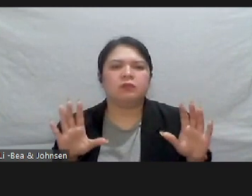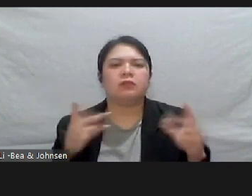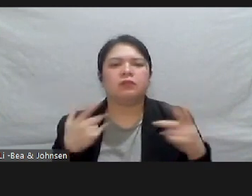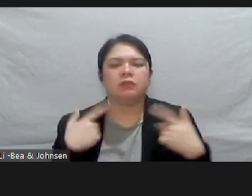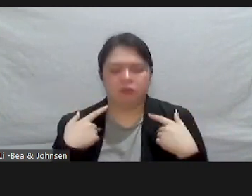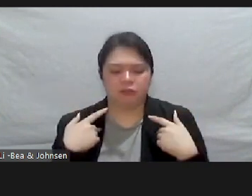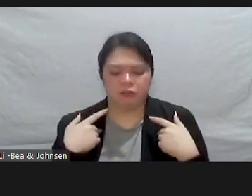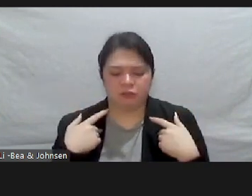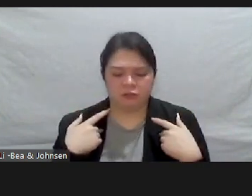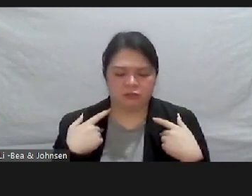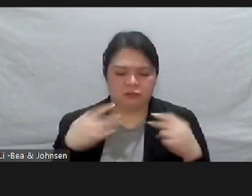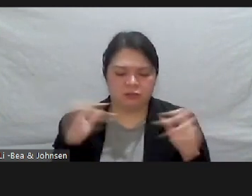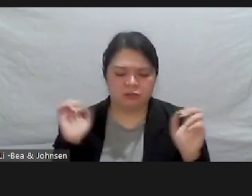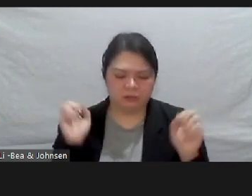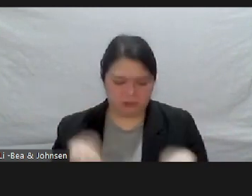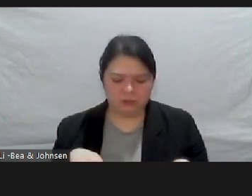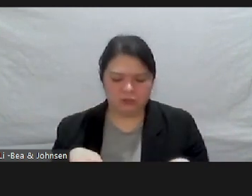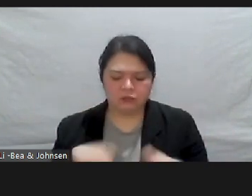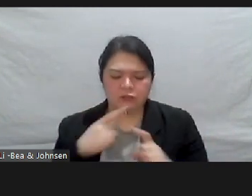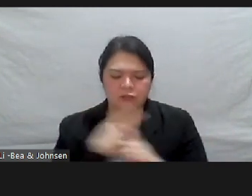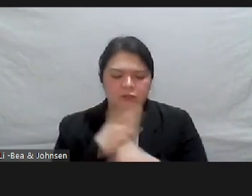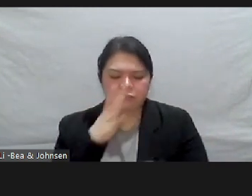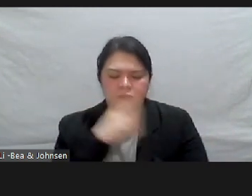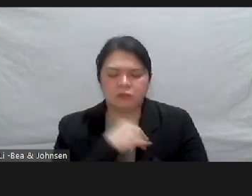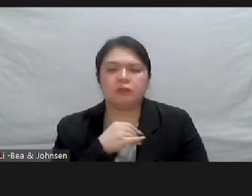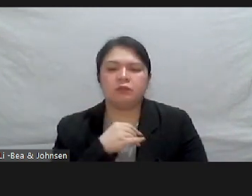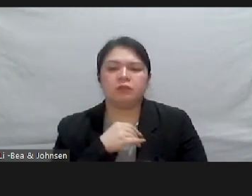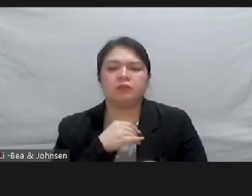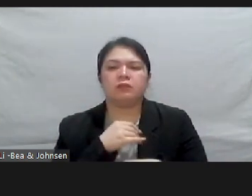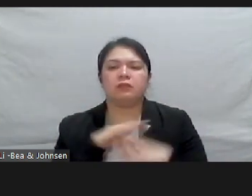maaring ano, no, maganda. Siguro mas magiging